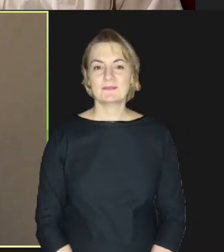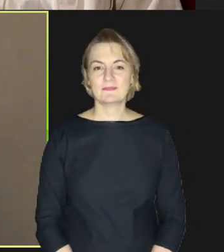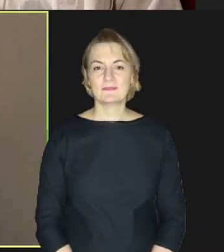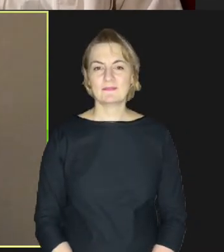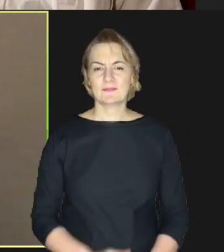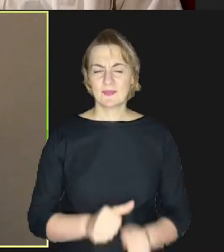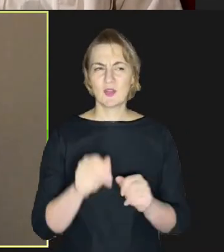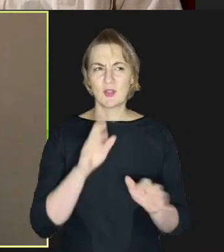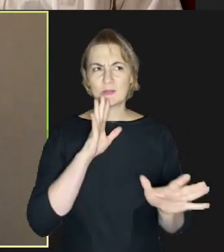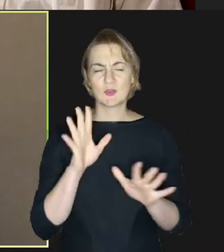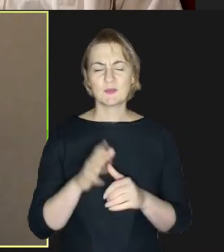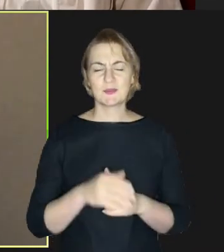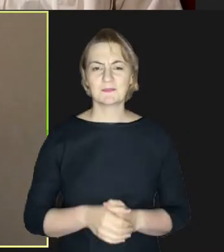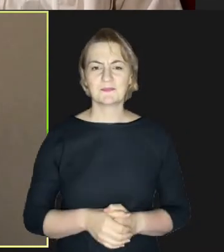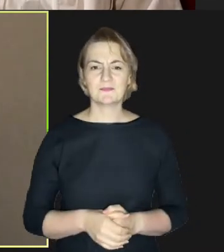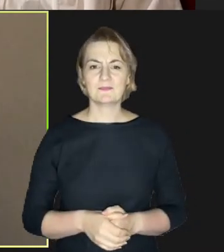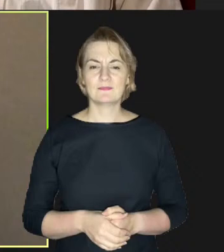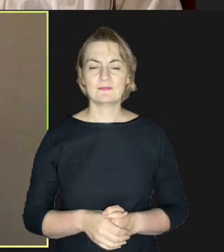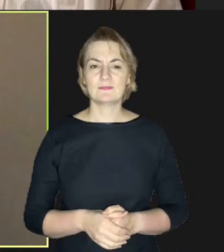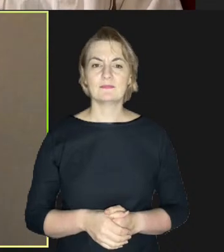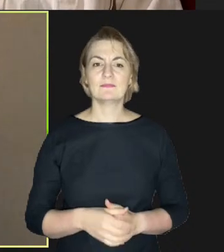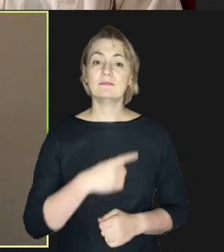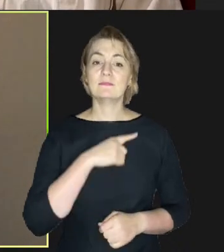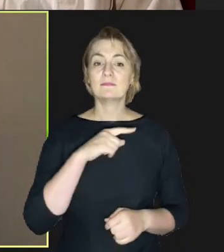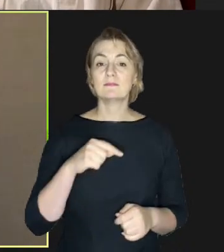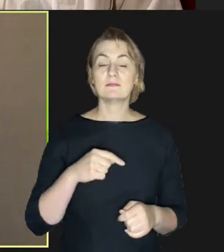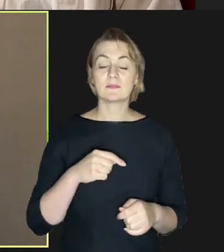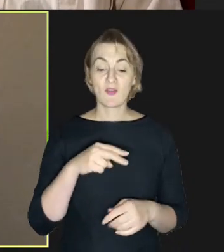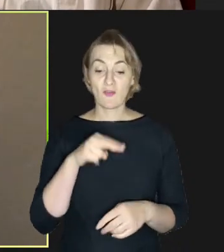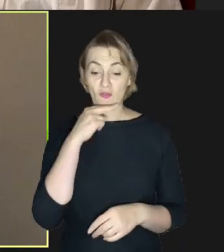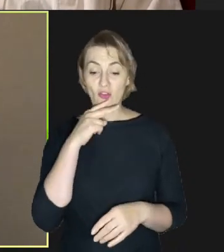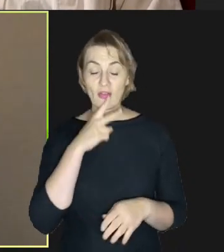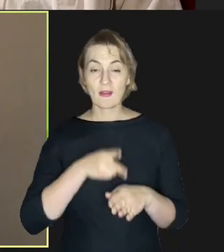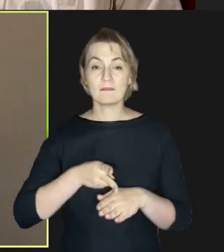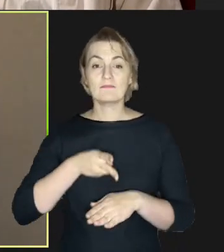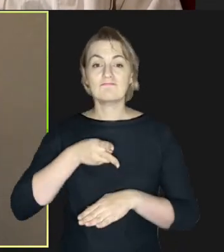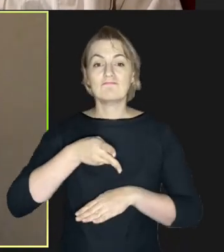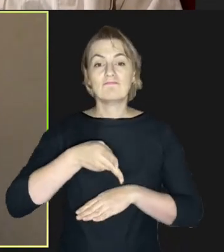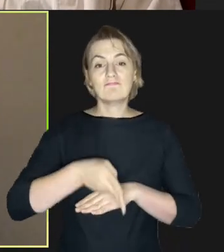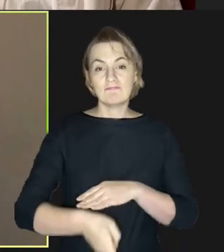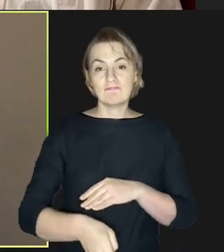więcej. Wejdźmy w wodę, kochani.